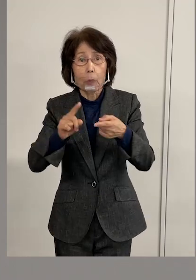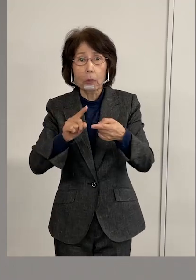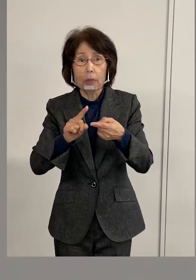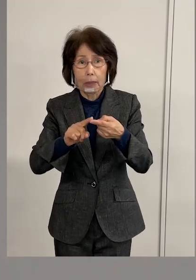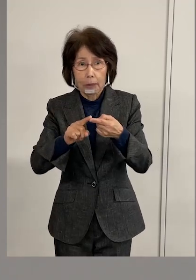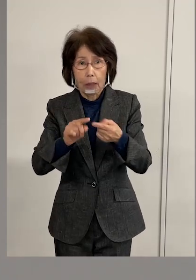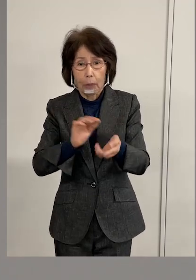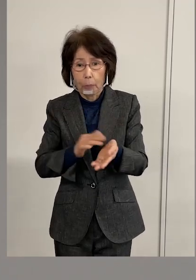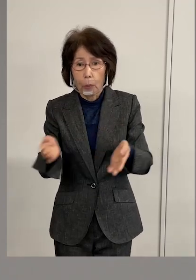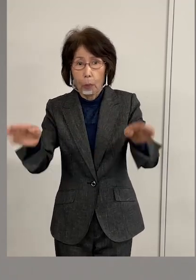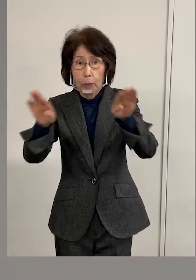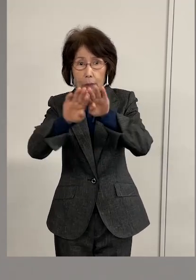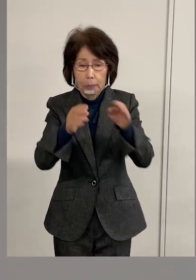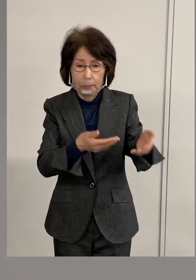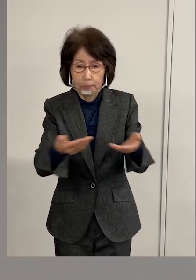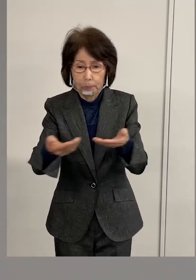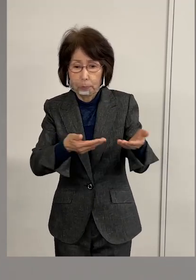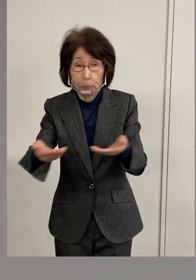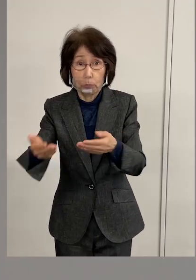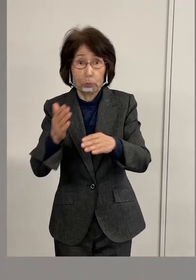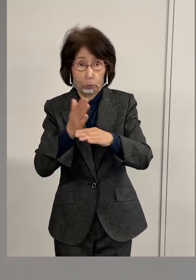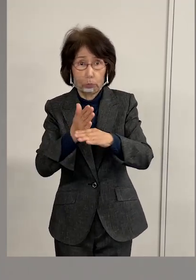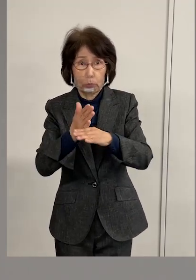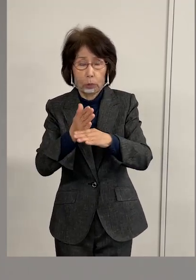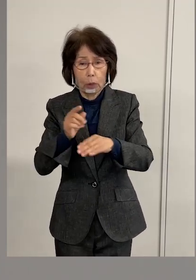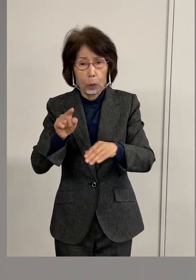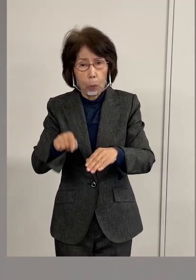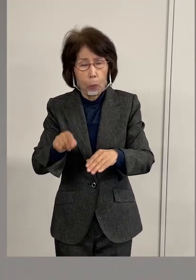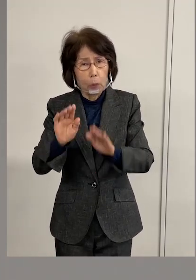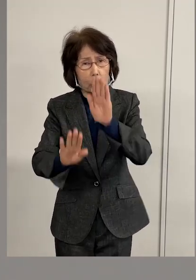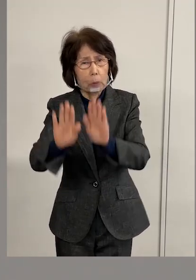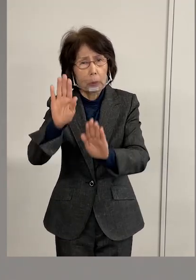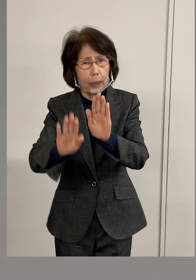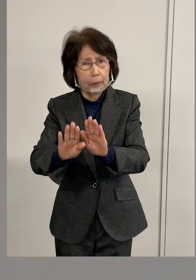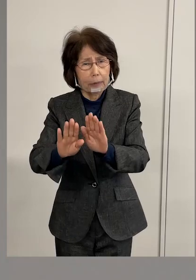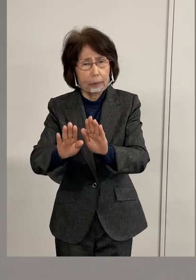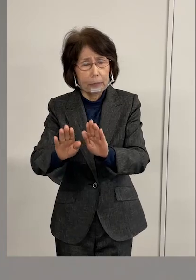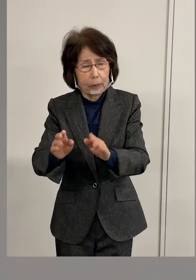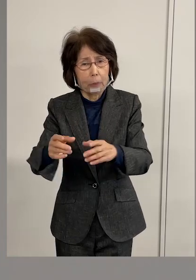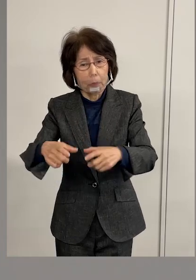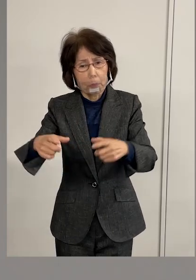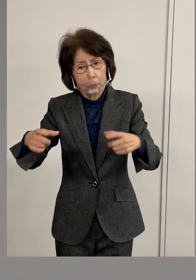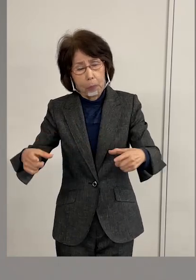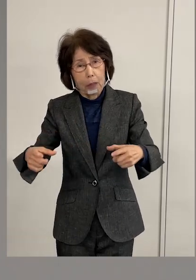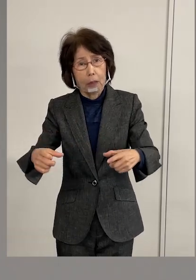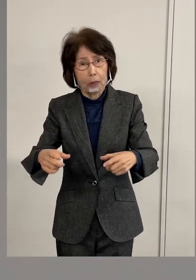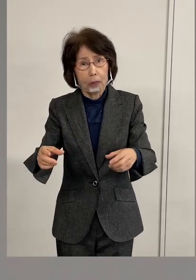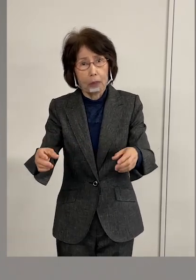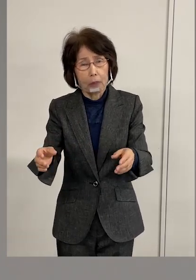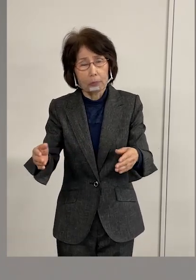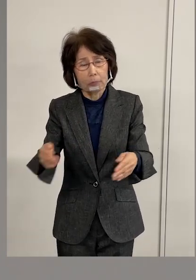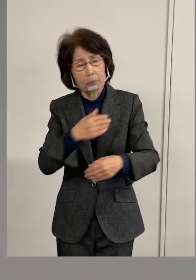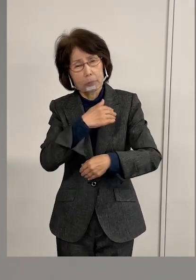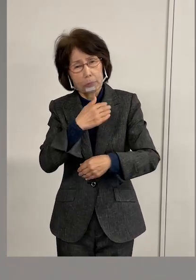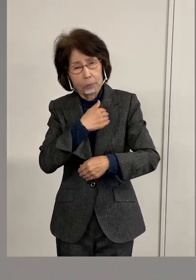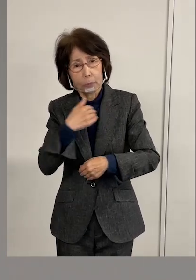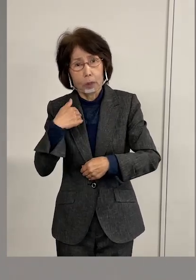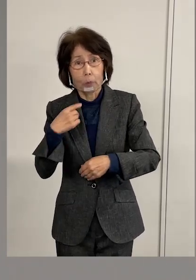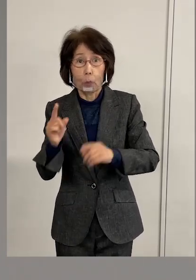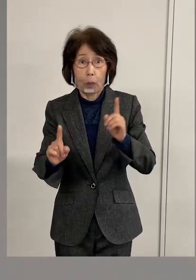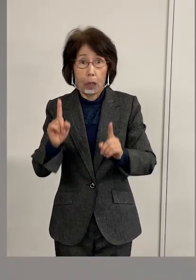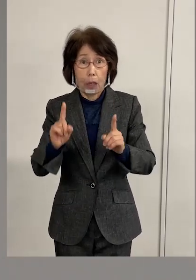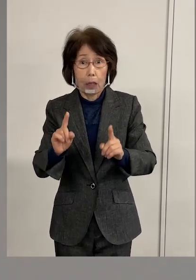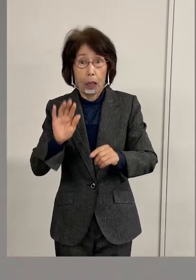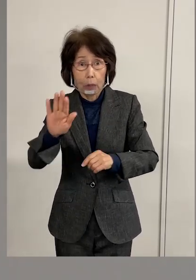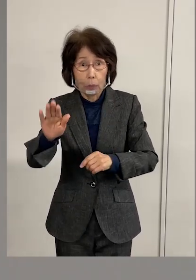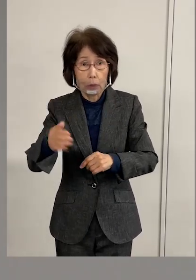てますが、その逼迫状況が、まあ、緩和されるかどうかというのが、まあ、一つのポイントです。まあ、このあたり保健所の所長に少し